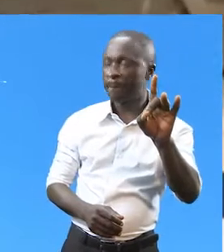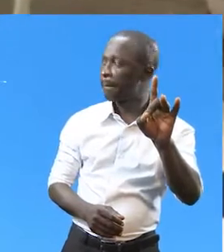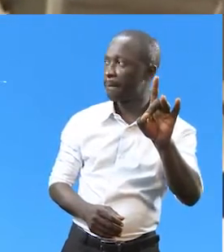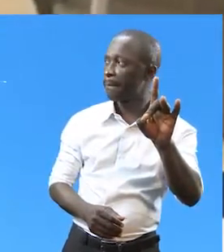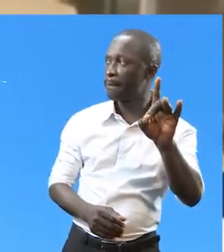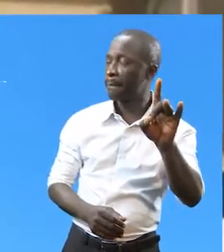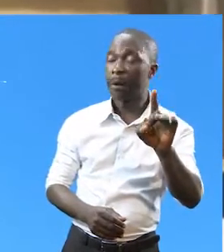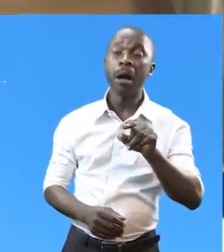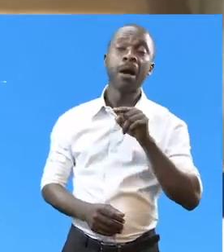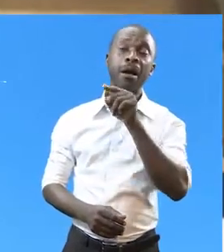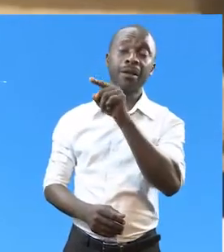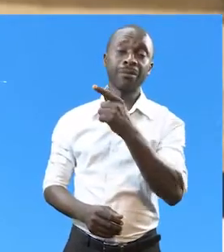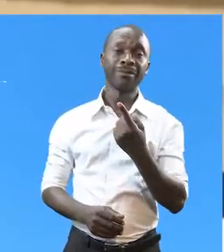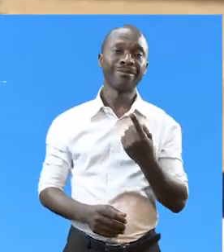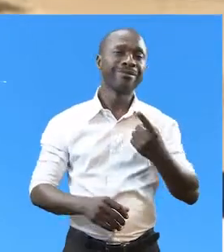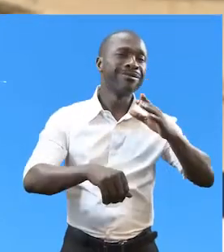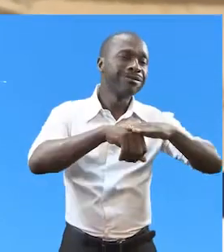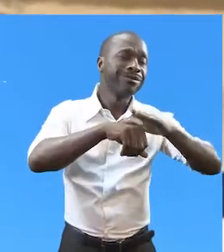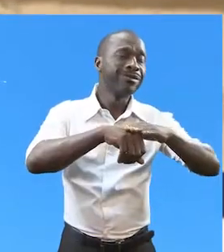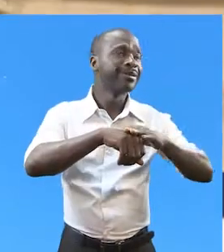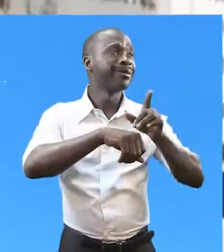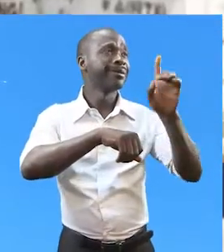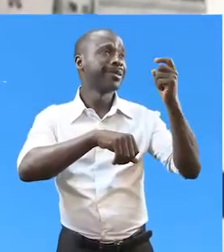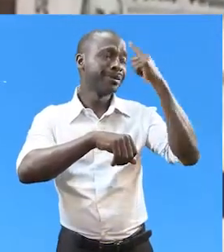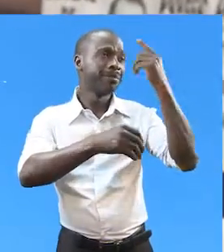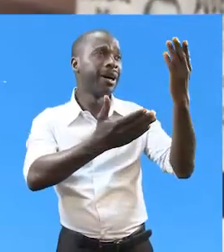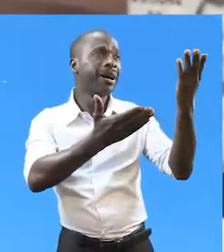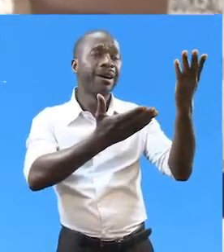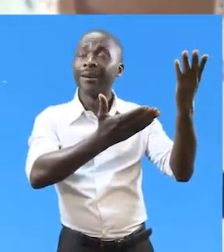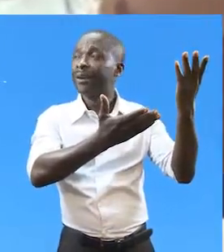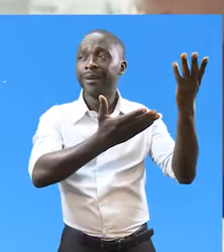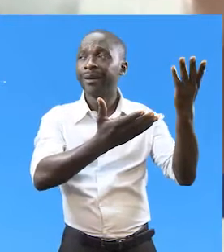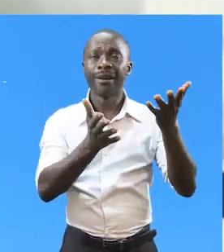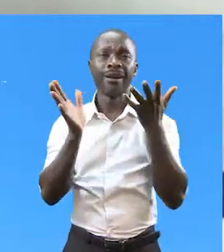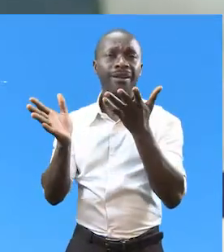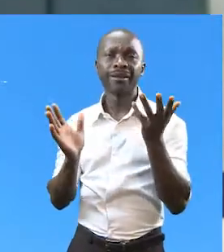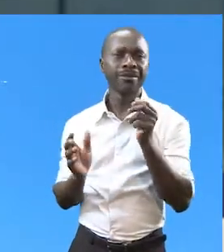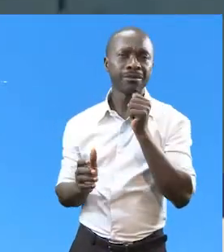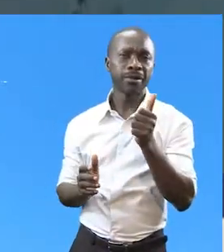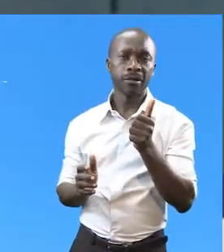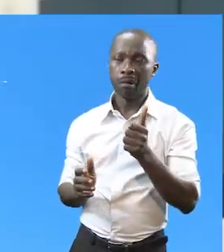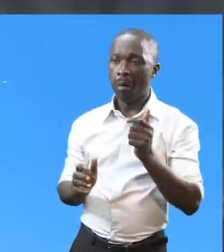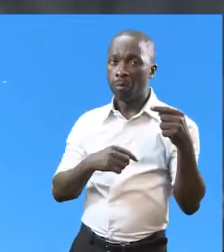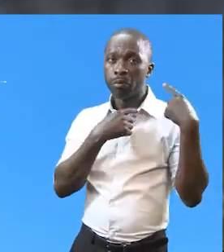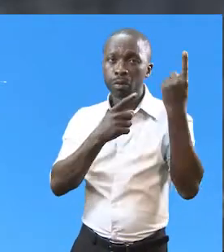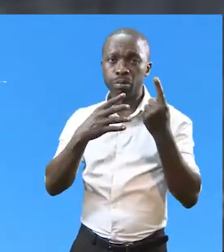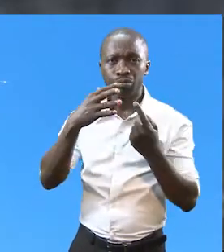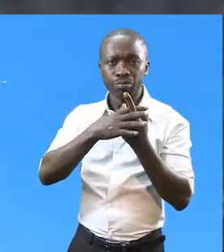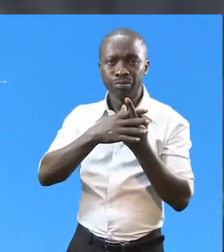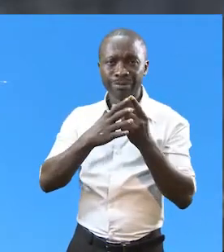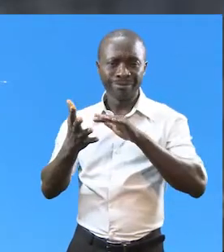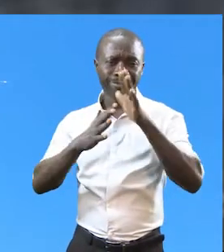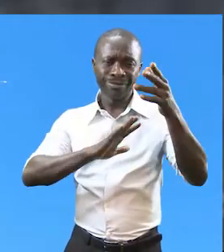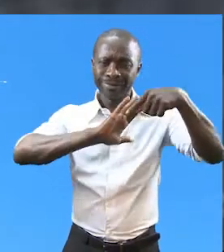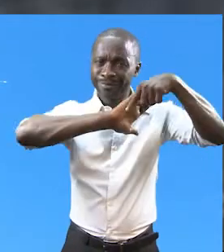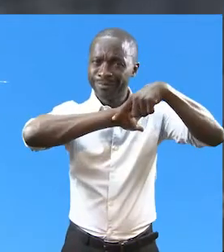du Congo, en appelle aux autorités nationales leur demandant de prendre conscience de l'ampleur et la gravité de la situation dans cette